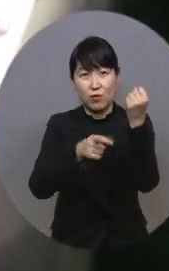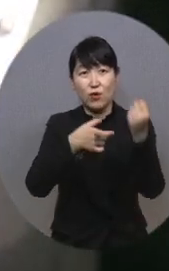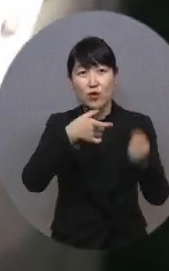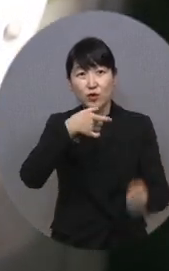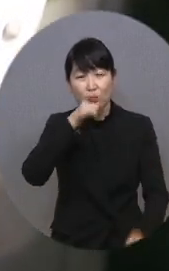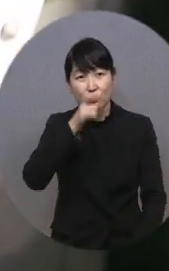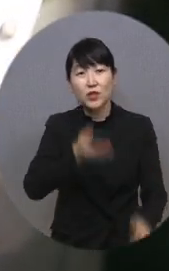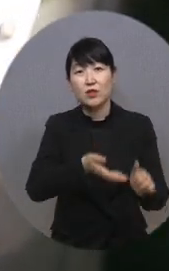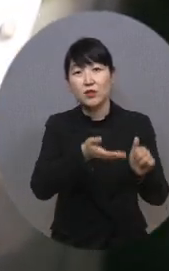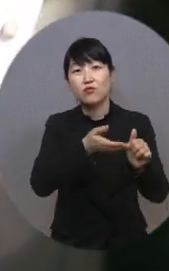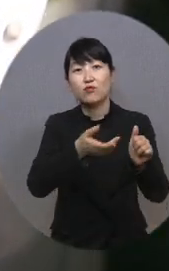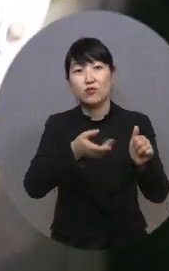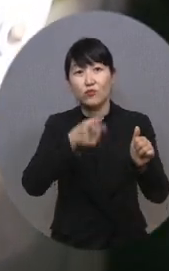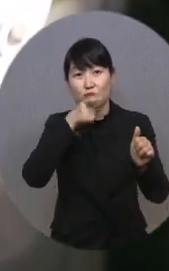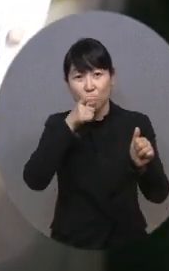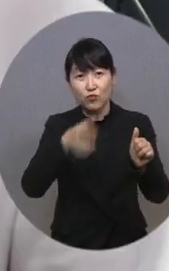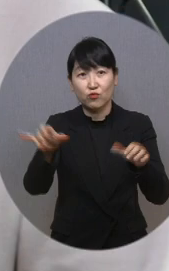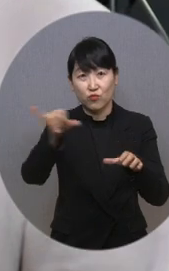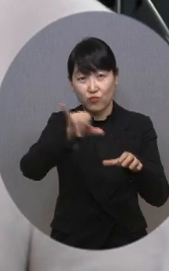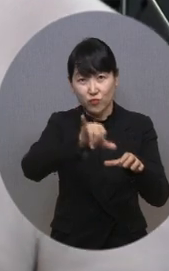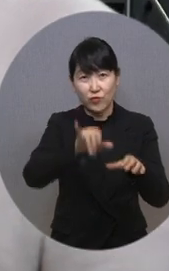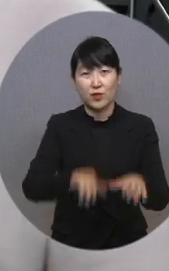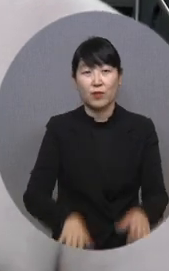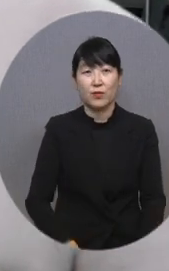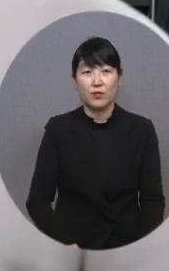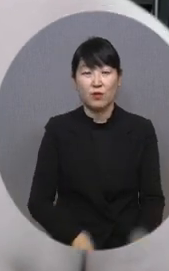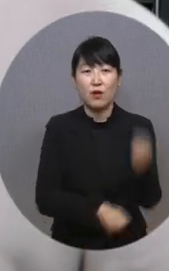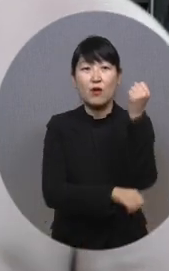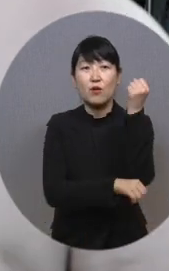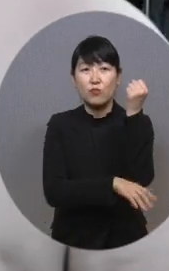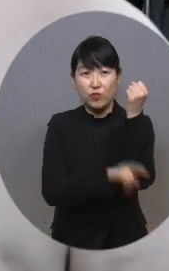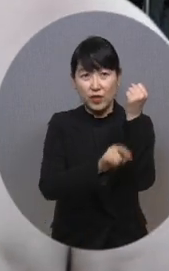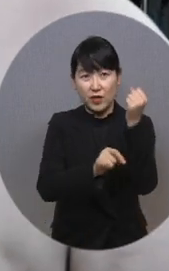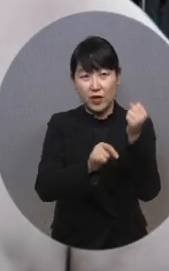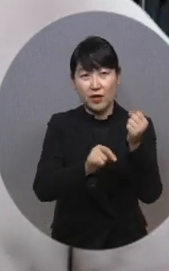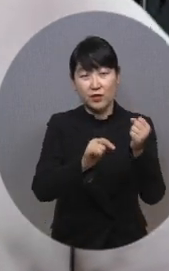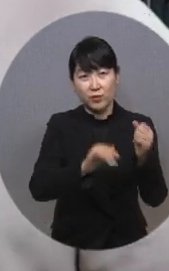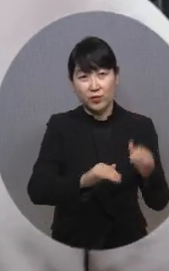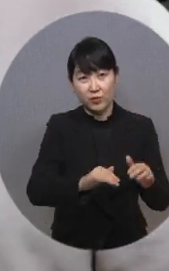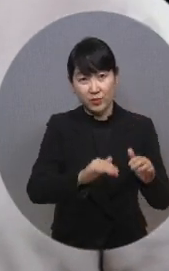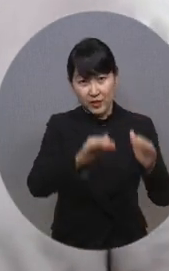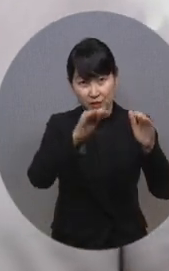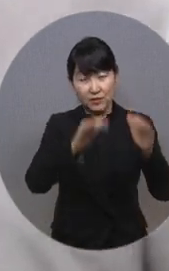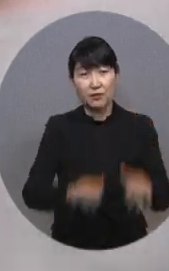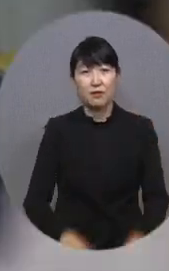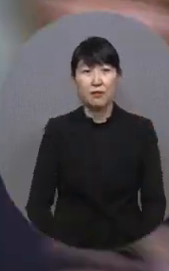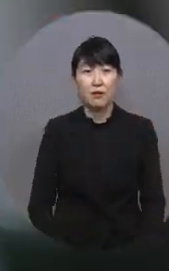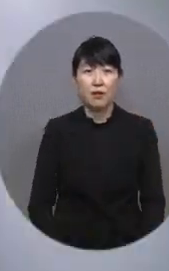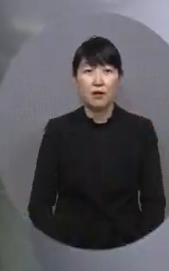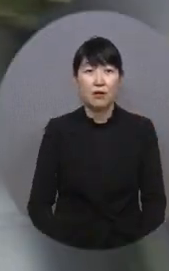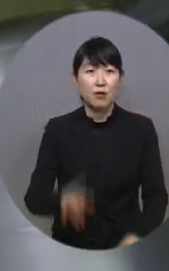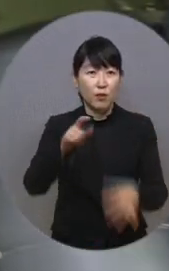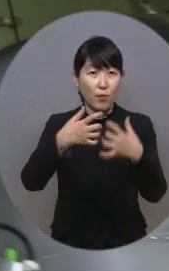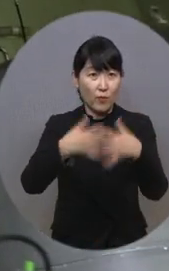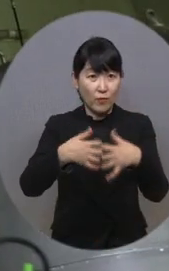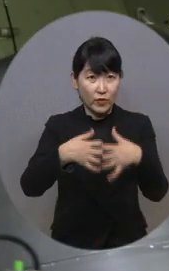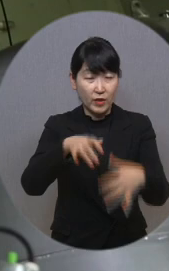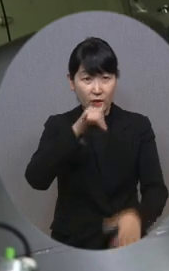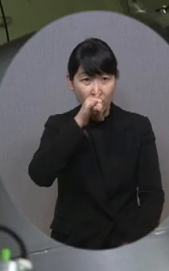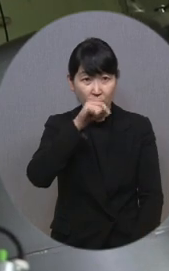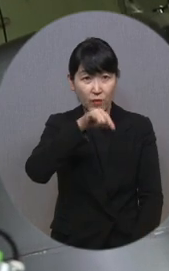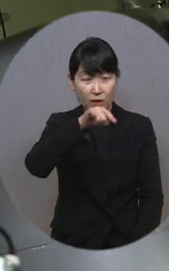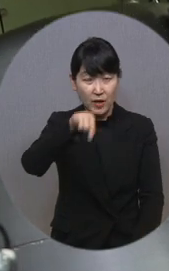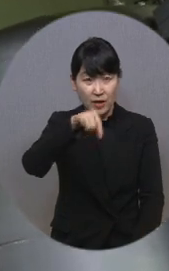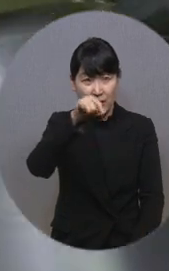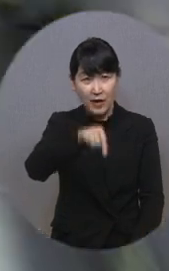이걸 이제 먹고 이제 배양을 하는 겁니다. 배양기의 특징은 보시면 모터가 있죠. 모터가 네. 있고 안에